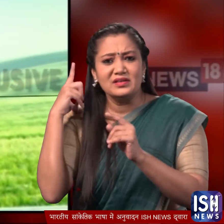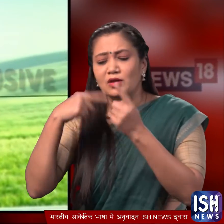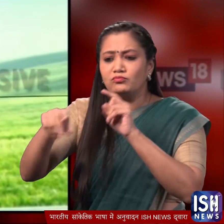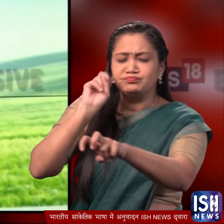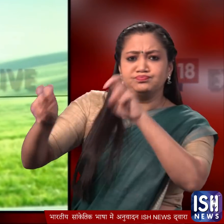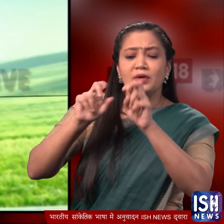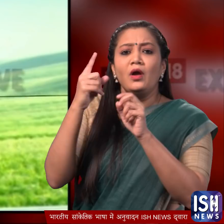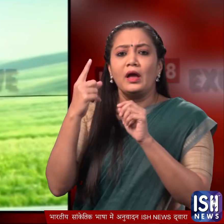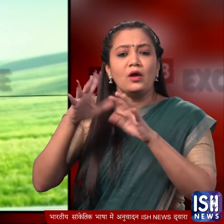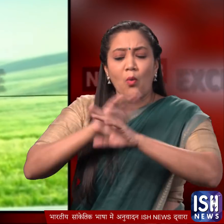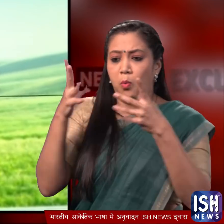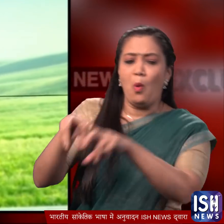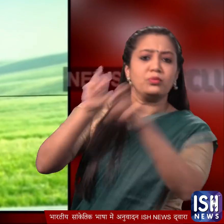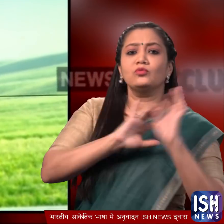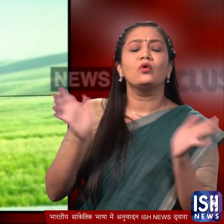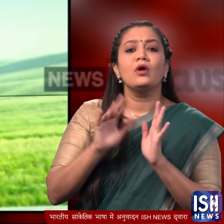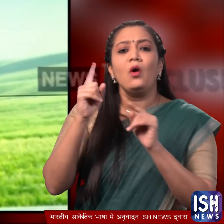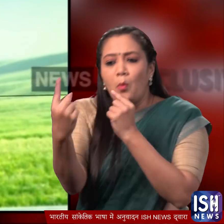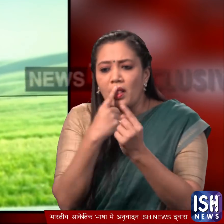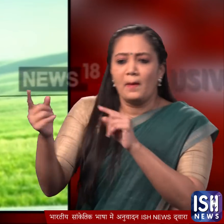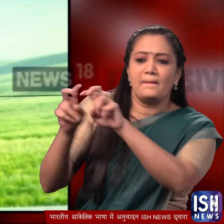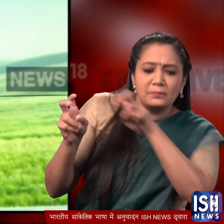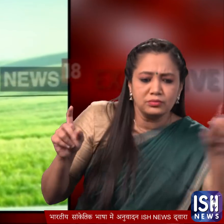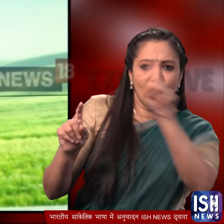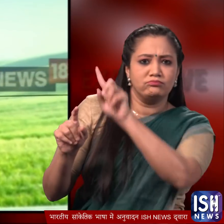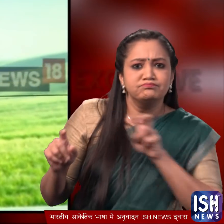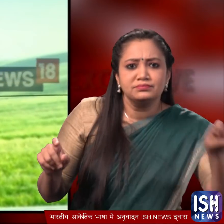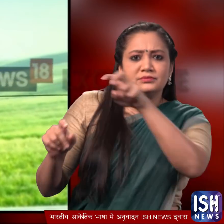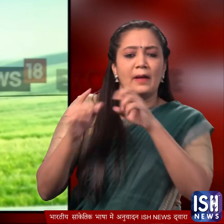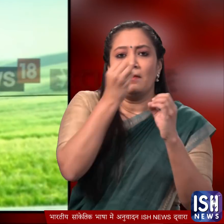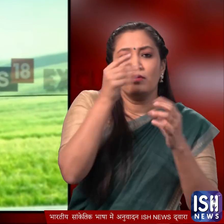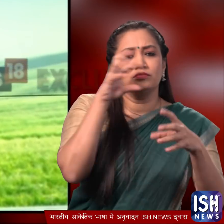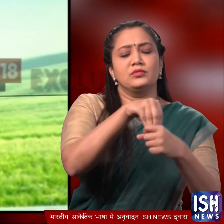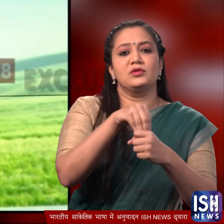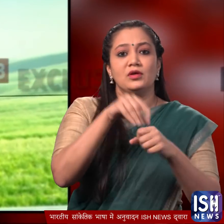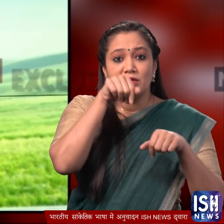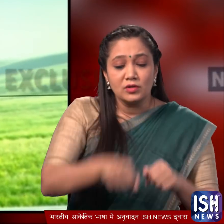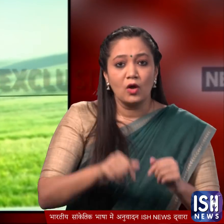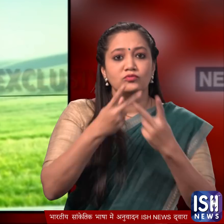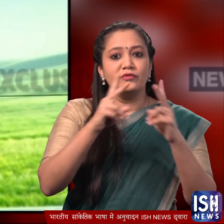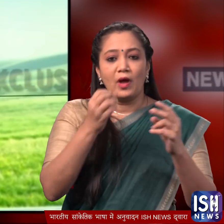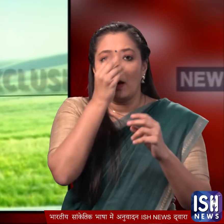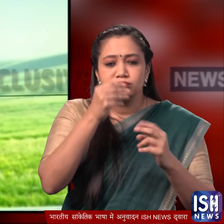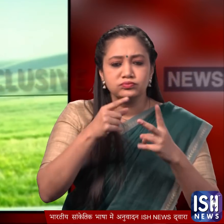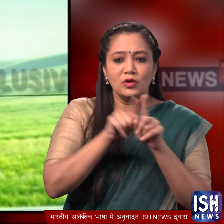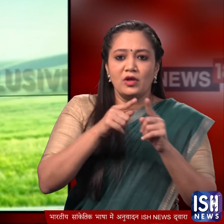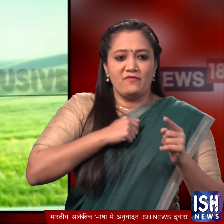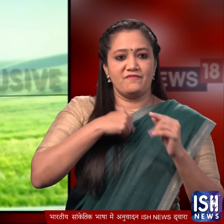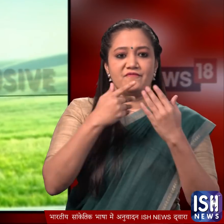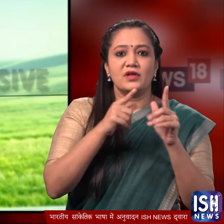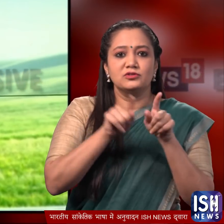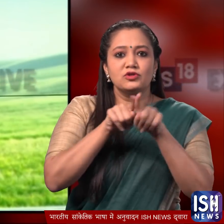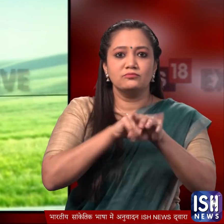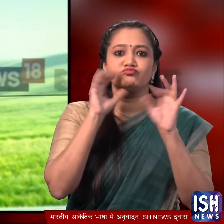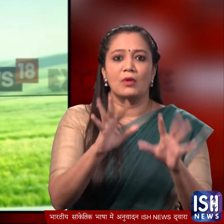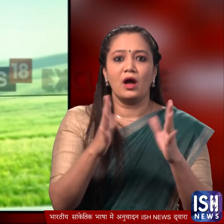एक साथ पार्टी छोड़ने के बजाय एक एक कर बीजेपी में शामिल हो रहे हैं। इससे पश्चिम बंगाल में बीजेपी के समर्थकों को अपने पक्ष में माहौल बनाने